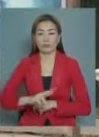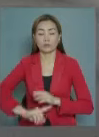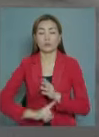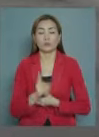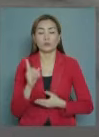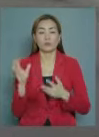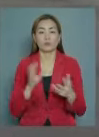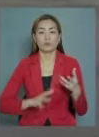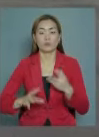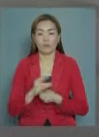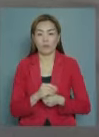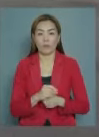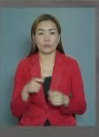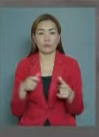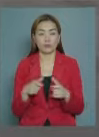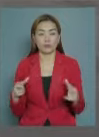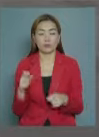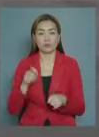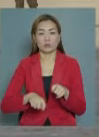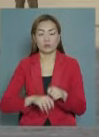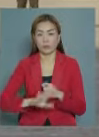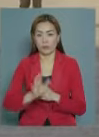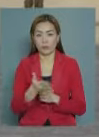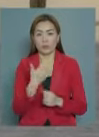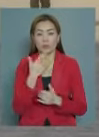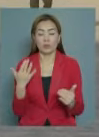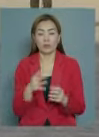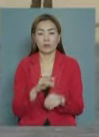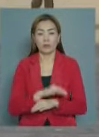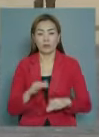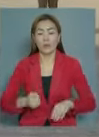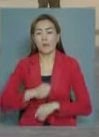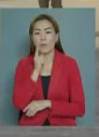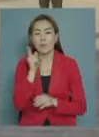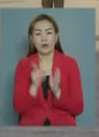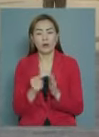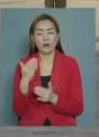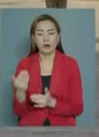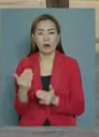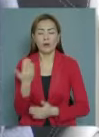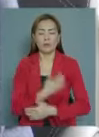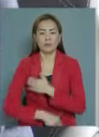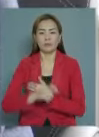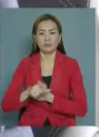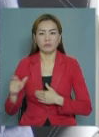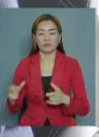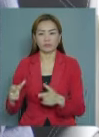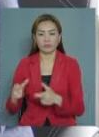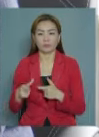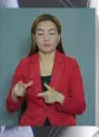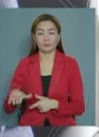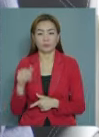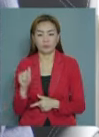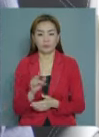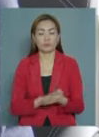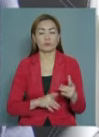бастап қоғамдық көліктерде билет бойынша рейд жүргізілуде. Соңғы кезде балалар мен зейнеткерлердің және мүмкіндігі шектеулі жандардың карталарын